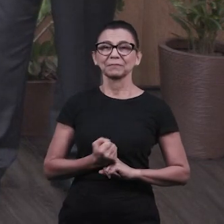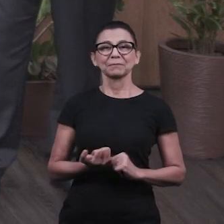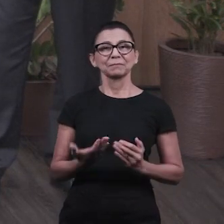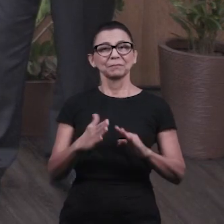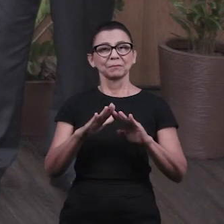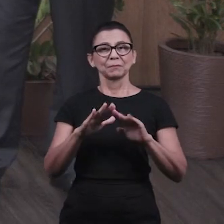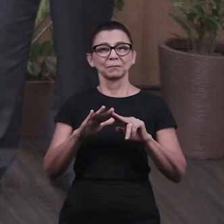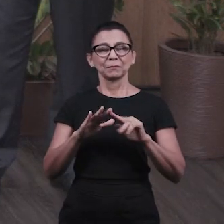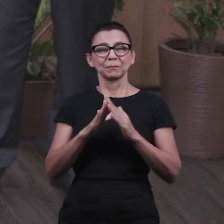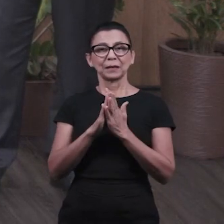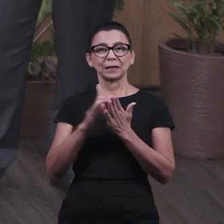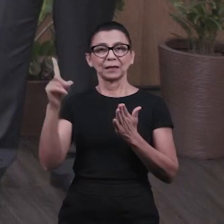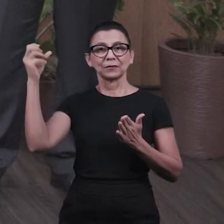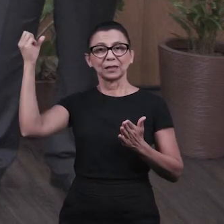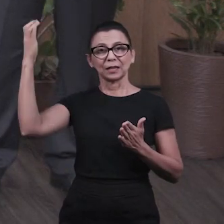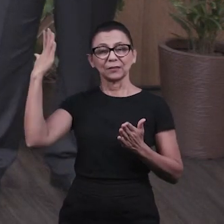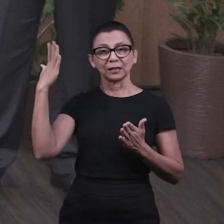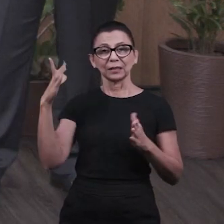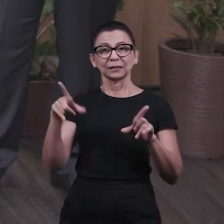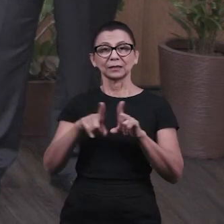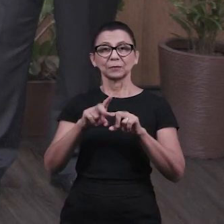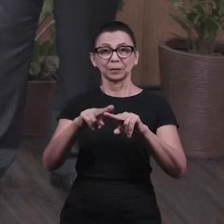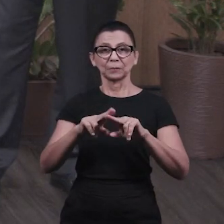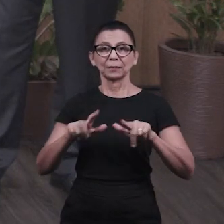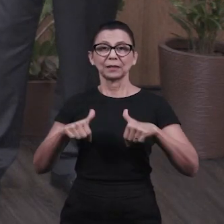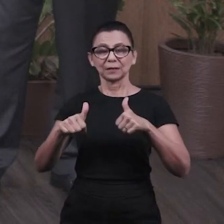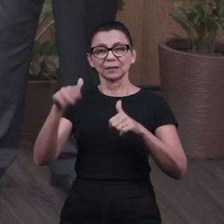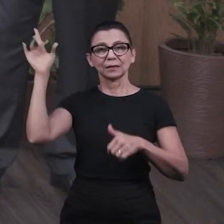par l'action du Saint-Esprit.